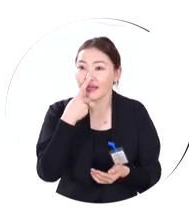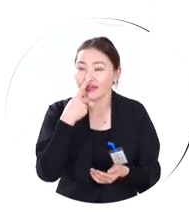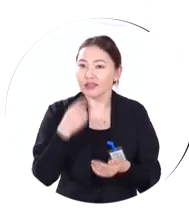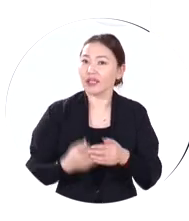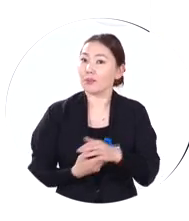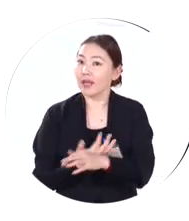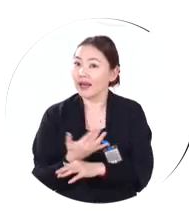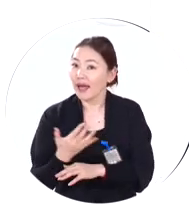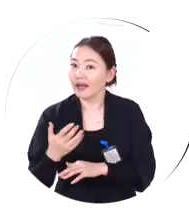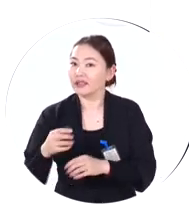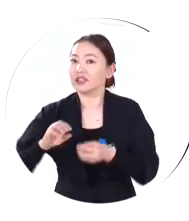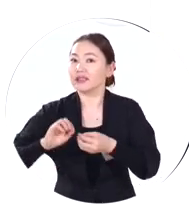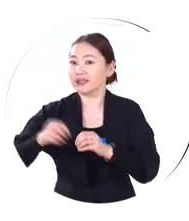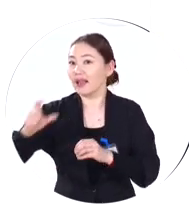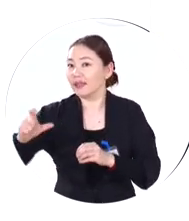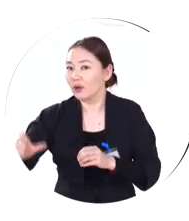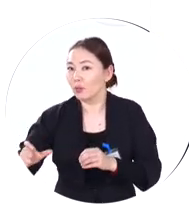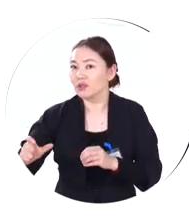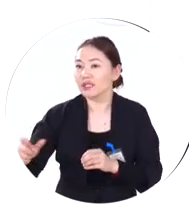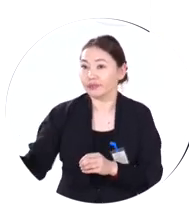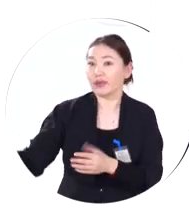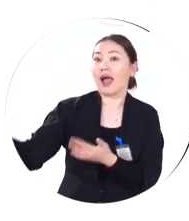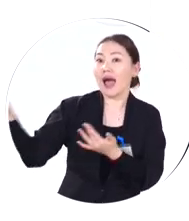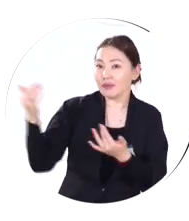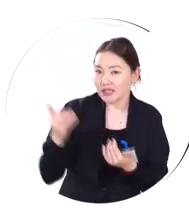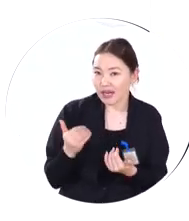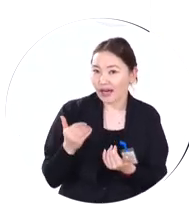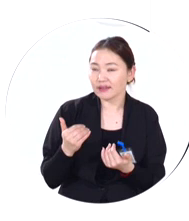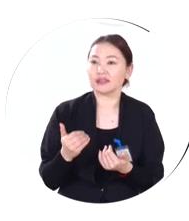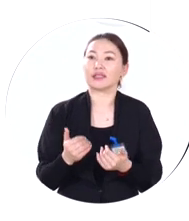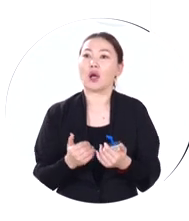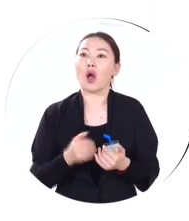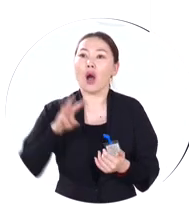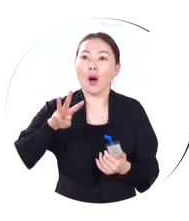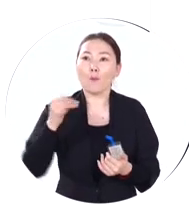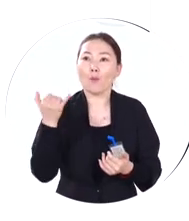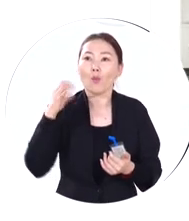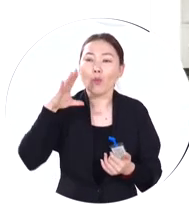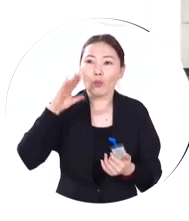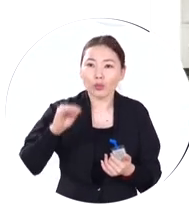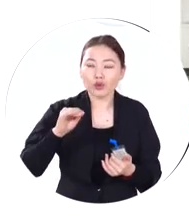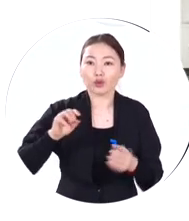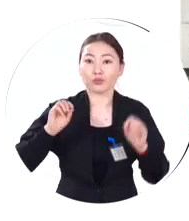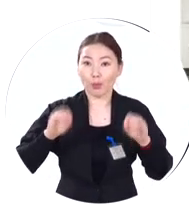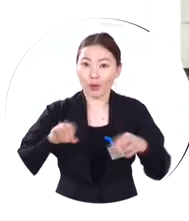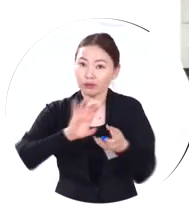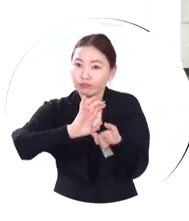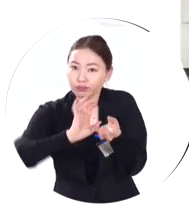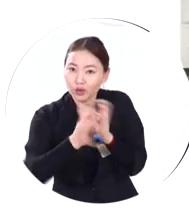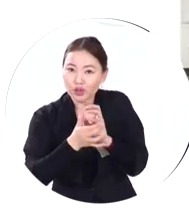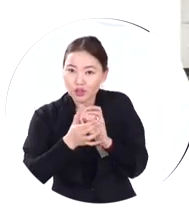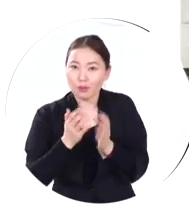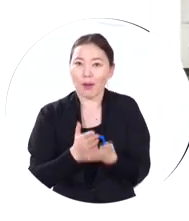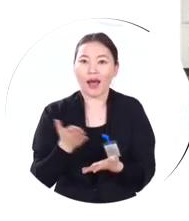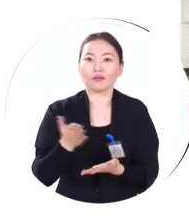хятад засаг захиргааны байгууллыг байгуулж ар Өвөр Монголыг мож болгон хөрслөх гэсэн бодлогоо эхэлжээ. Энэ